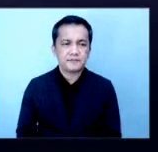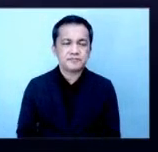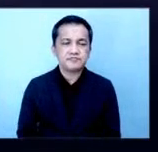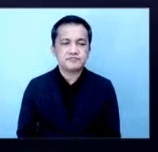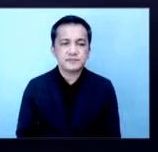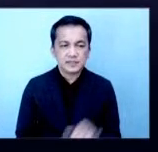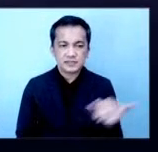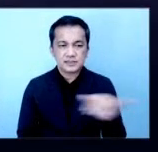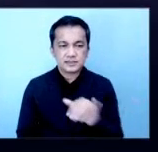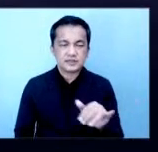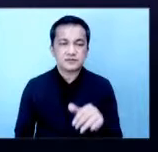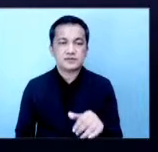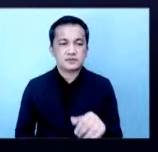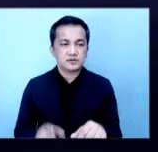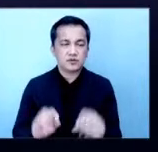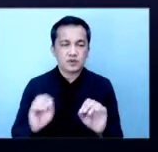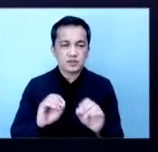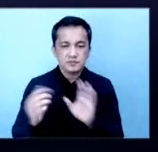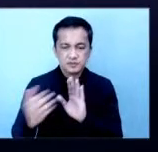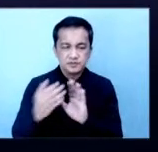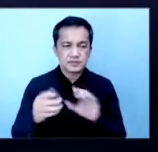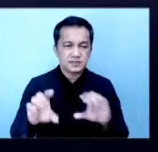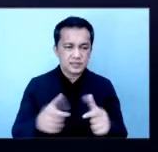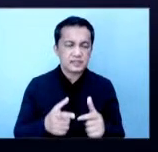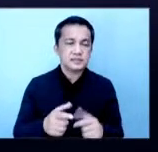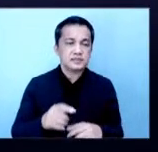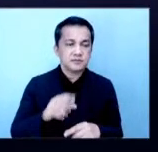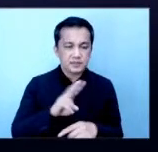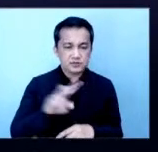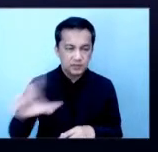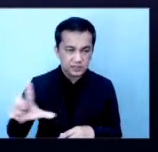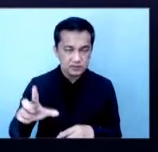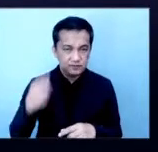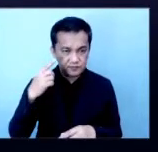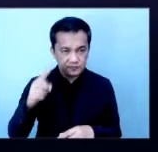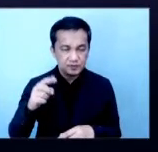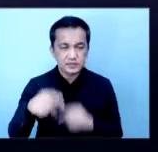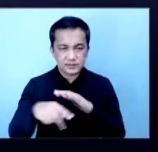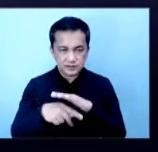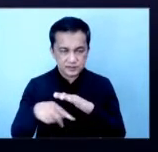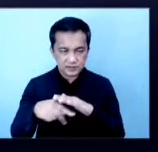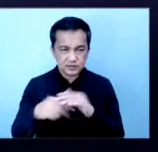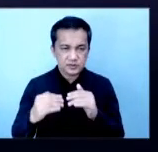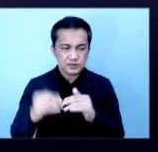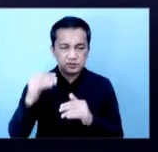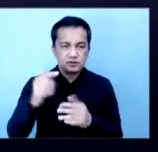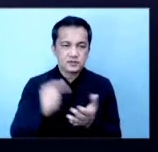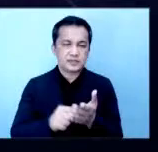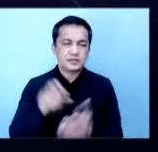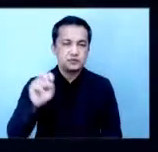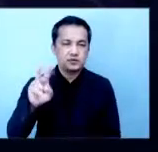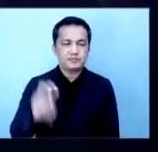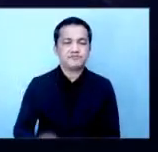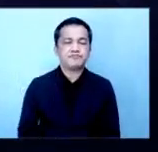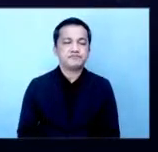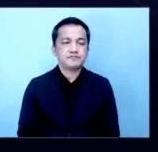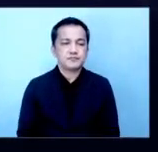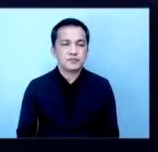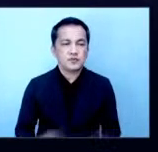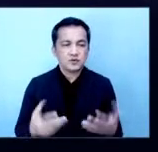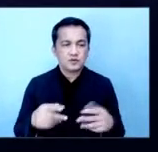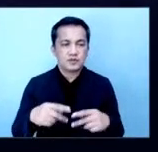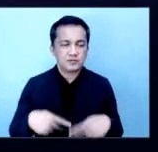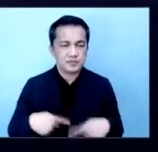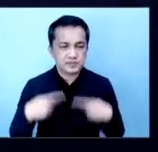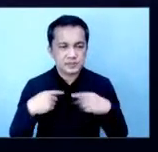din katagal, walang face-to-face classes sa Valenzuela, pero para lamang sa kinder hanggang grade 12. Wala rin physical classes sa mga